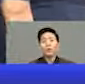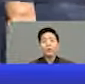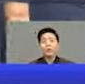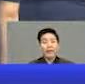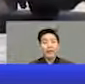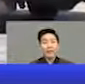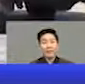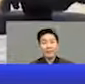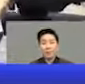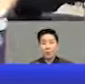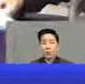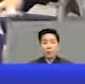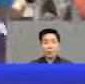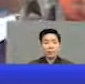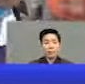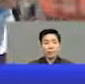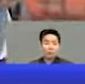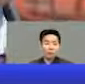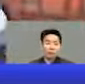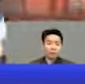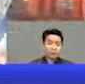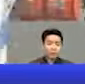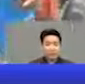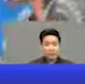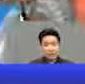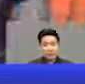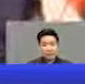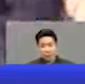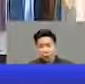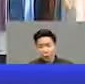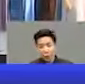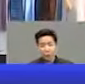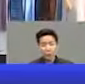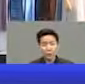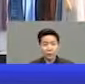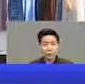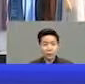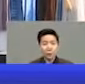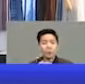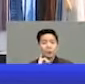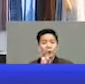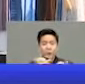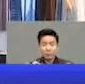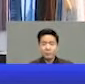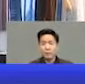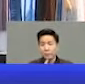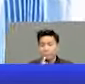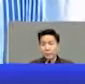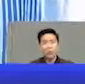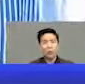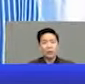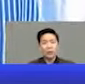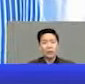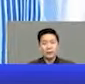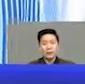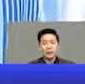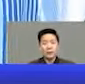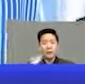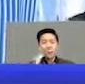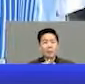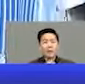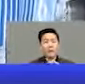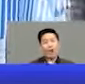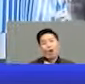าจากเดิมที่ต้องมีการกักตัวไม่ว่าจะเป็นนักท่องเที่ยวจากชาวต่างชาติเดินทางไปประเทศจี